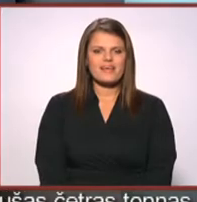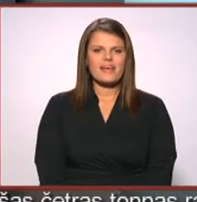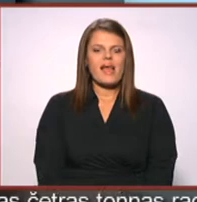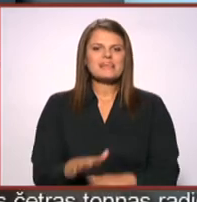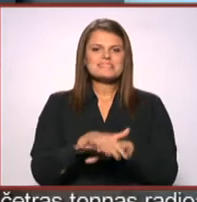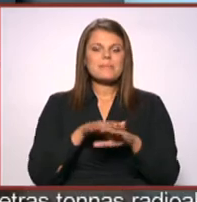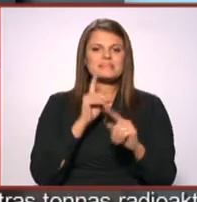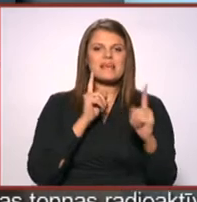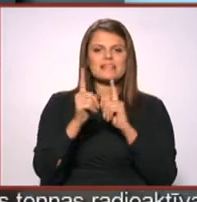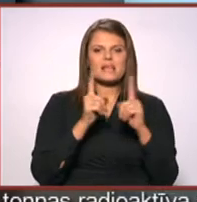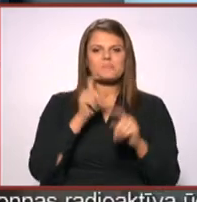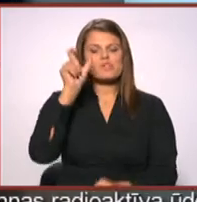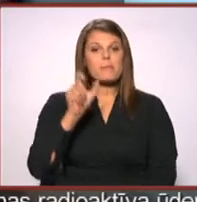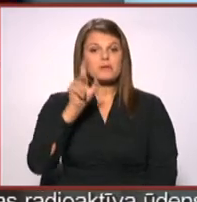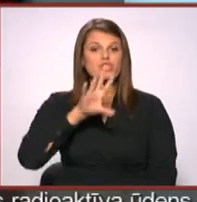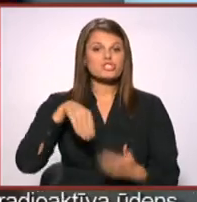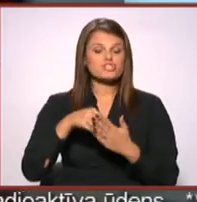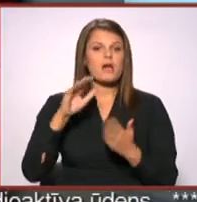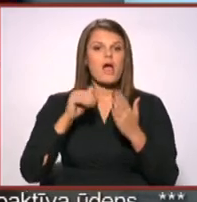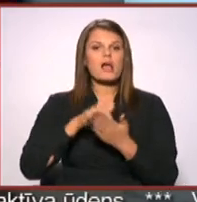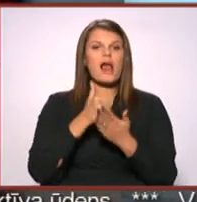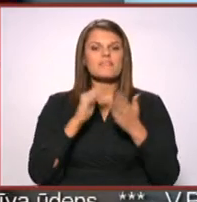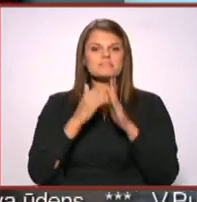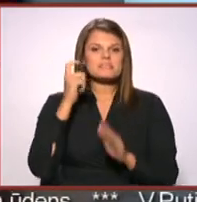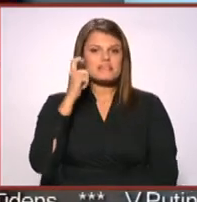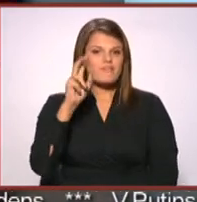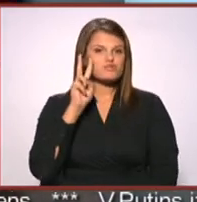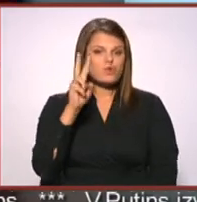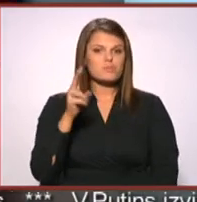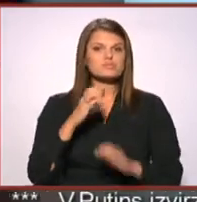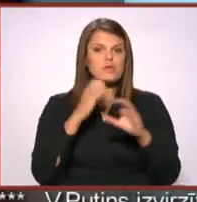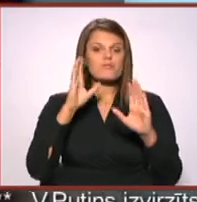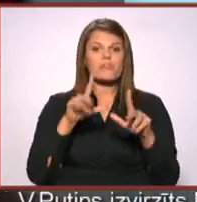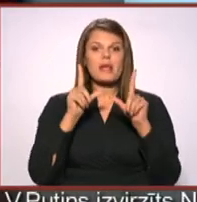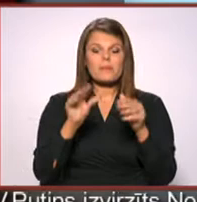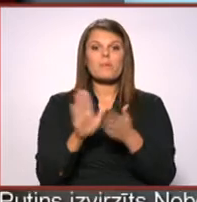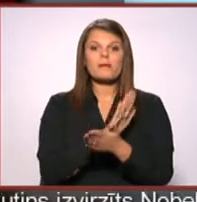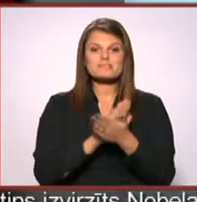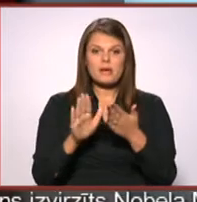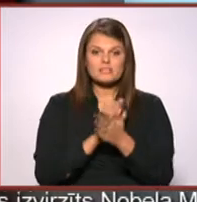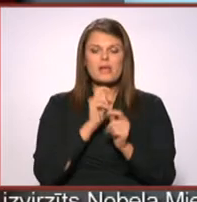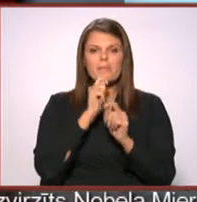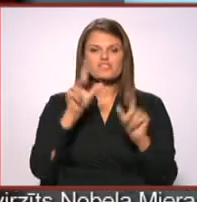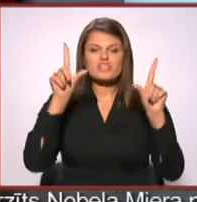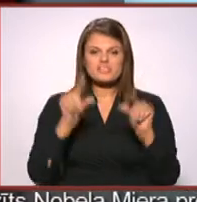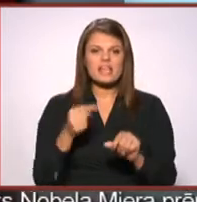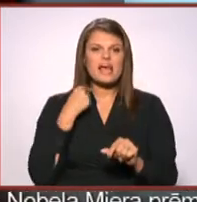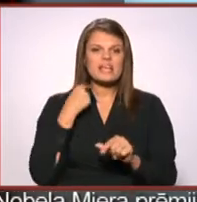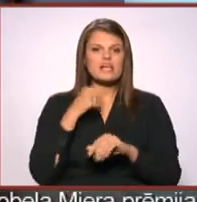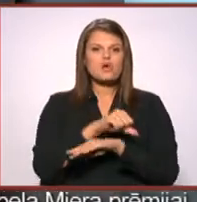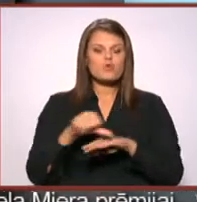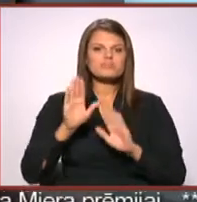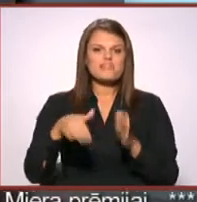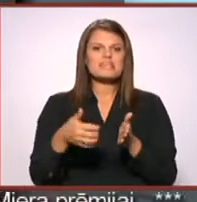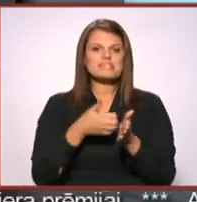Sabiedriskā transporta pasažieri, kas līdz šim galvaspilsētas tramvajos, trolejbusos un autobusos varēja braukt bez maksas, piešķirtās atlaides Rīgas